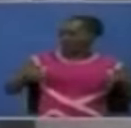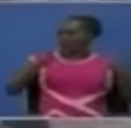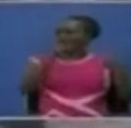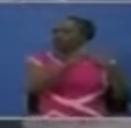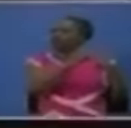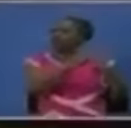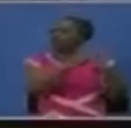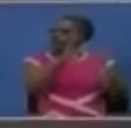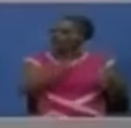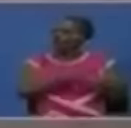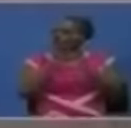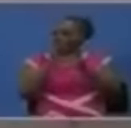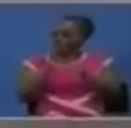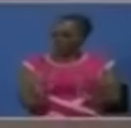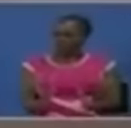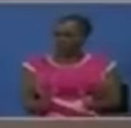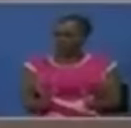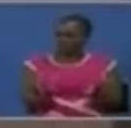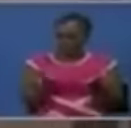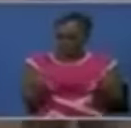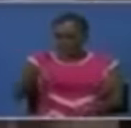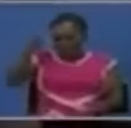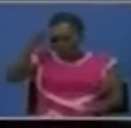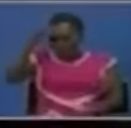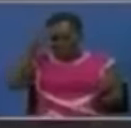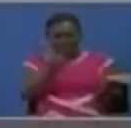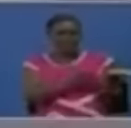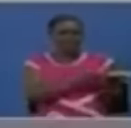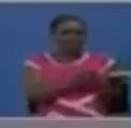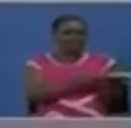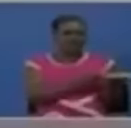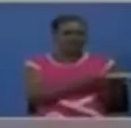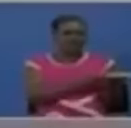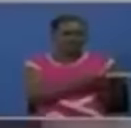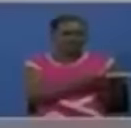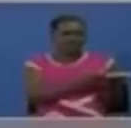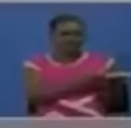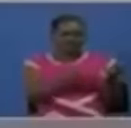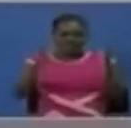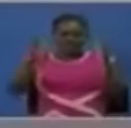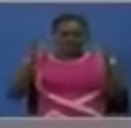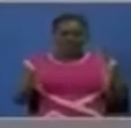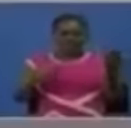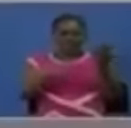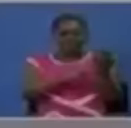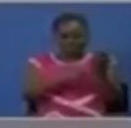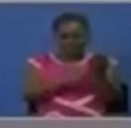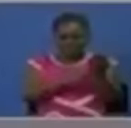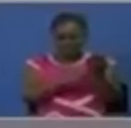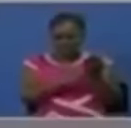on journalists. Hebu sasa tujifunze Kiswahili. Yule mwizi mkubwa zaidi anaitwa